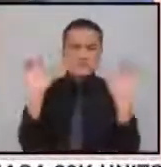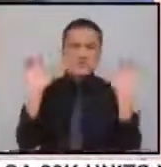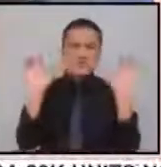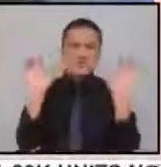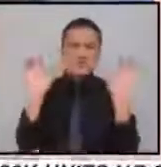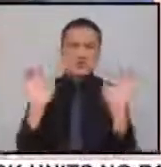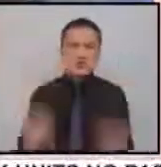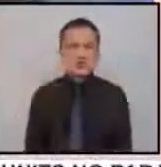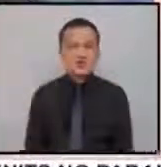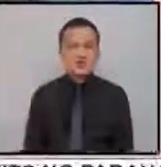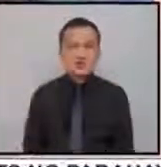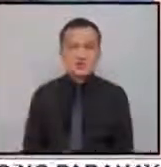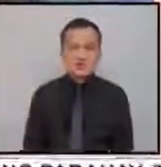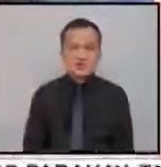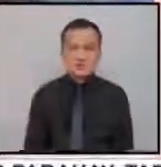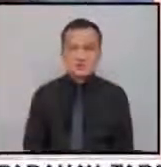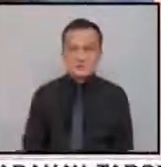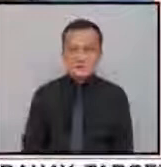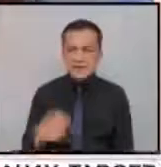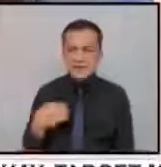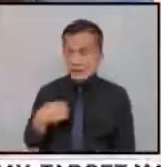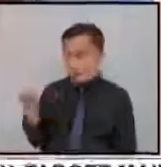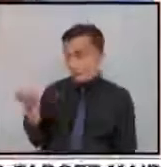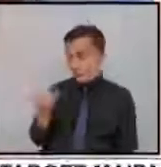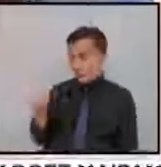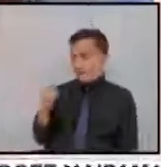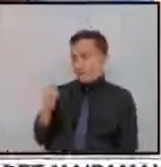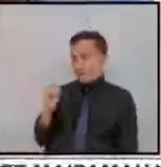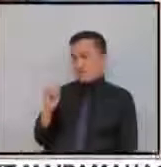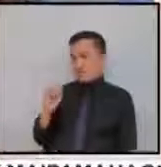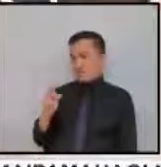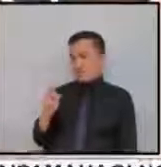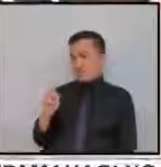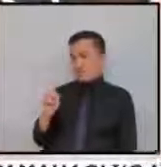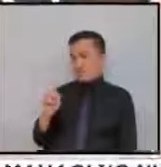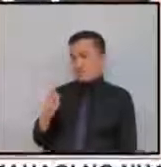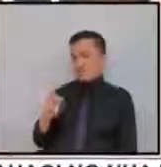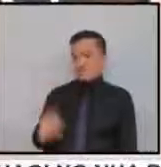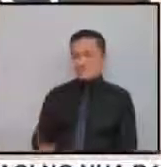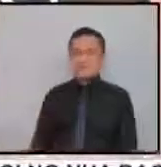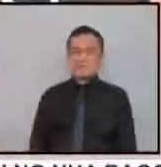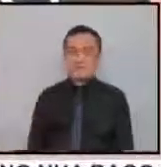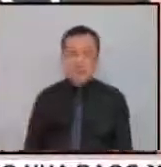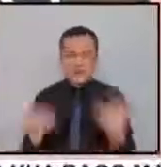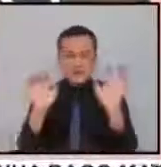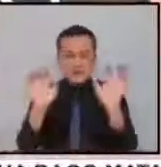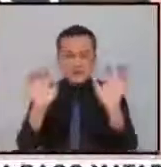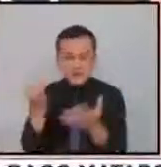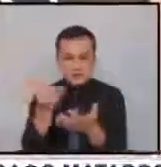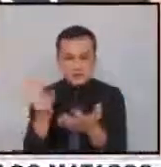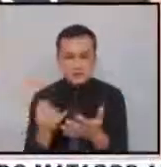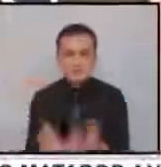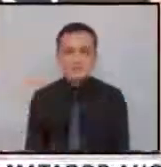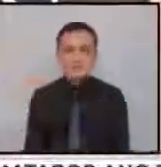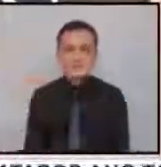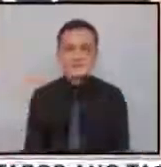tik-tik. Ayan, okay. Sige. Multo. So, magdodrawing na tayo ng multo. Ayan. That's sa